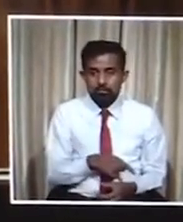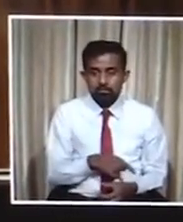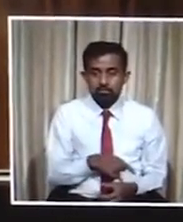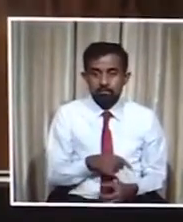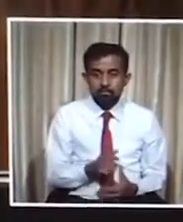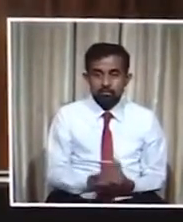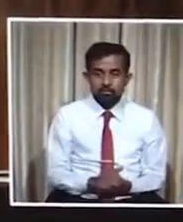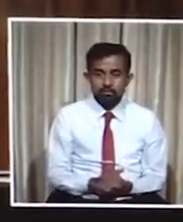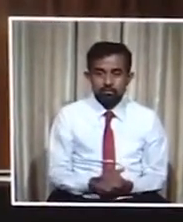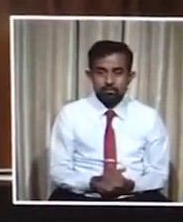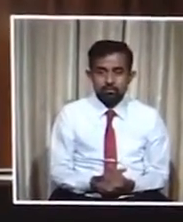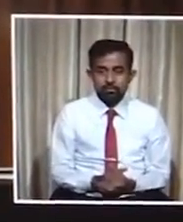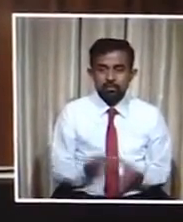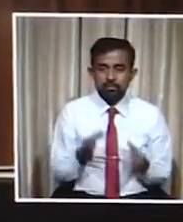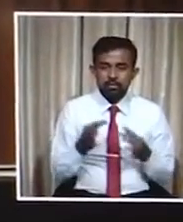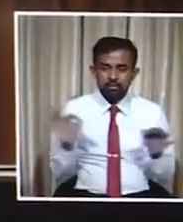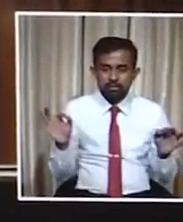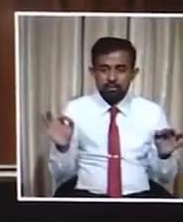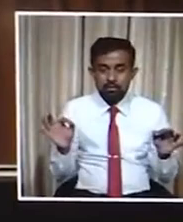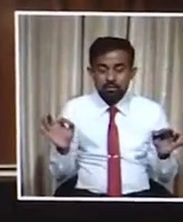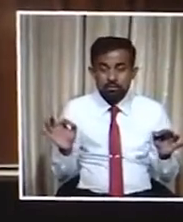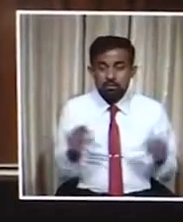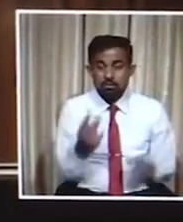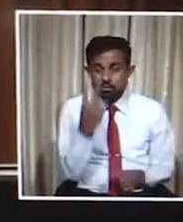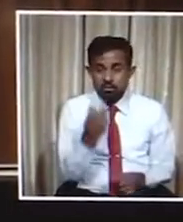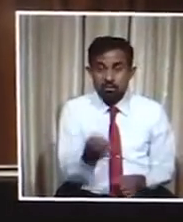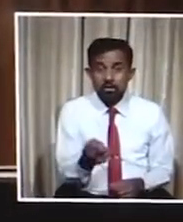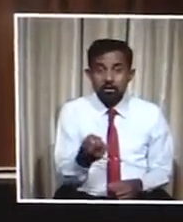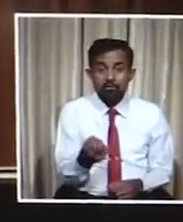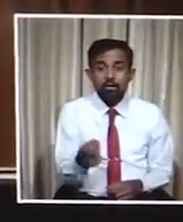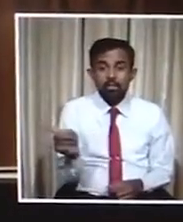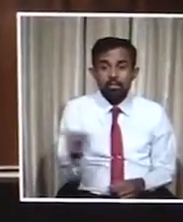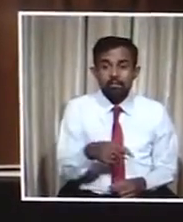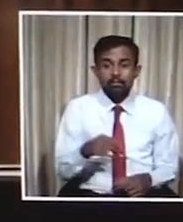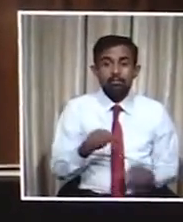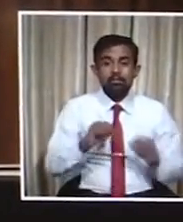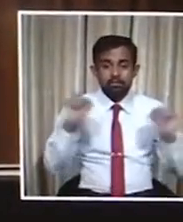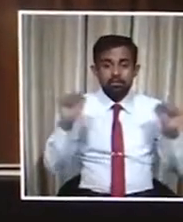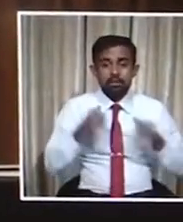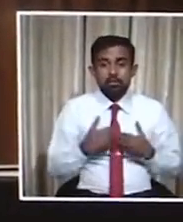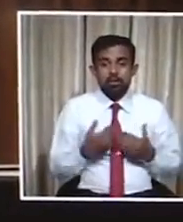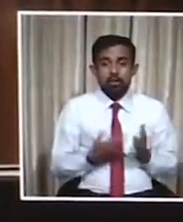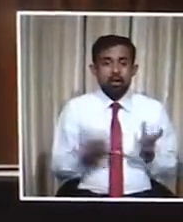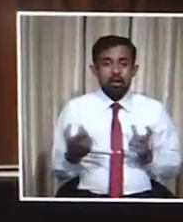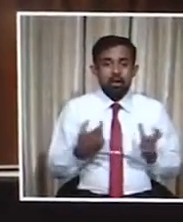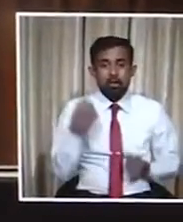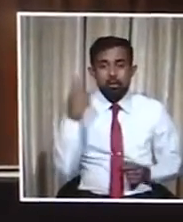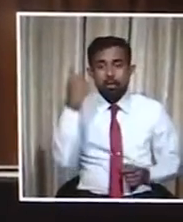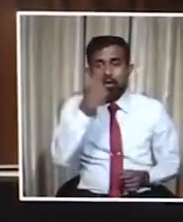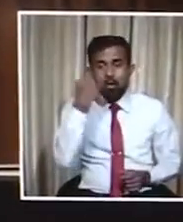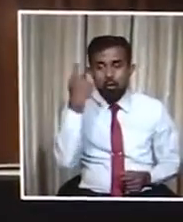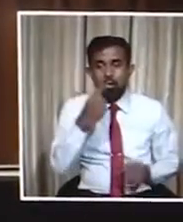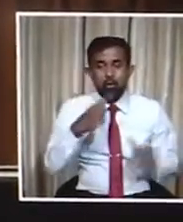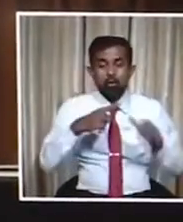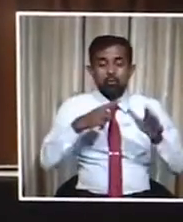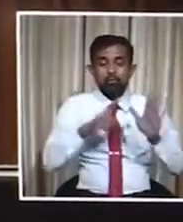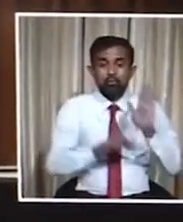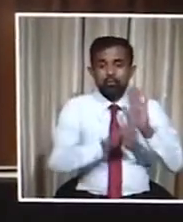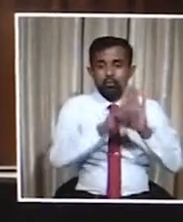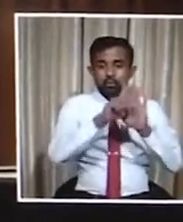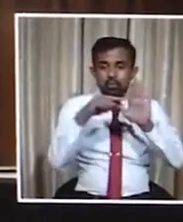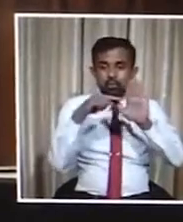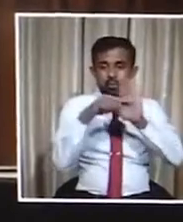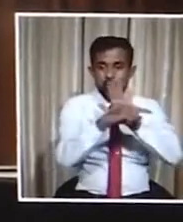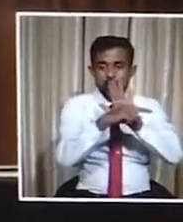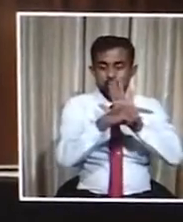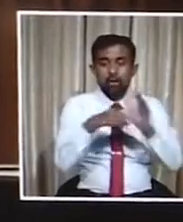2000வது நாளாக போராட்டத்தில் ஈடுபட்டுக் கொண்டிருக்கின்றார்கள். இன்று கிளிநொச்சியில் வடகிழக்கில் 8 மாவட்ட